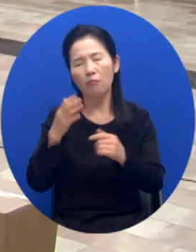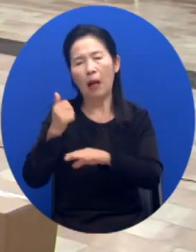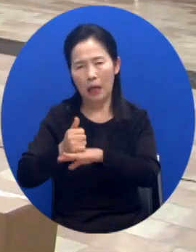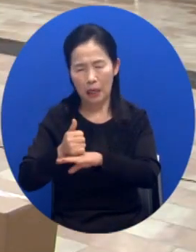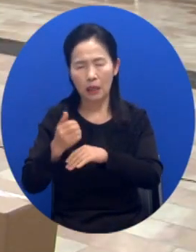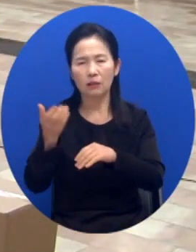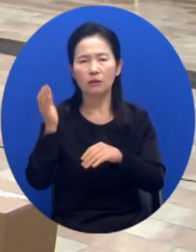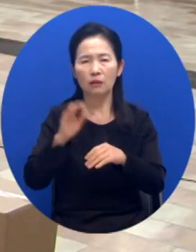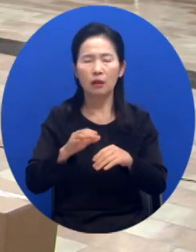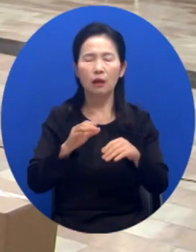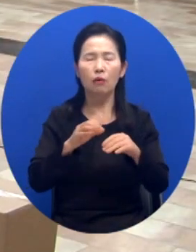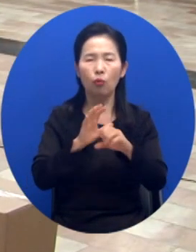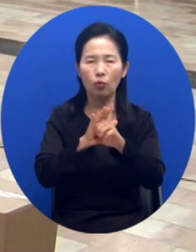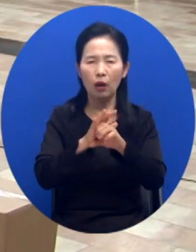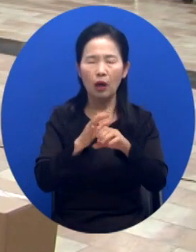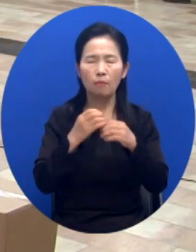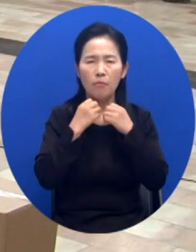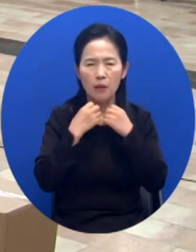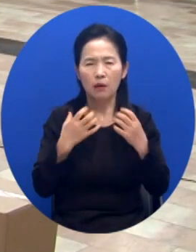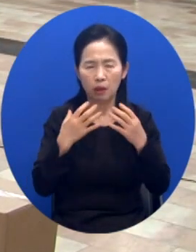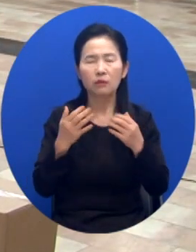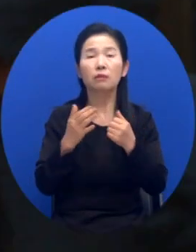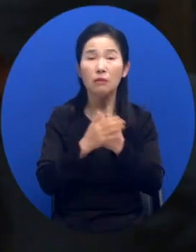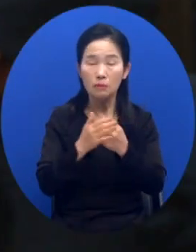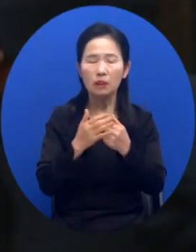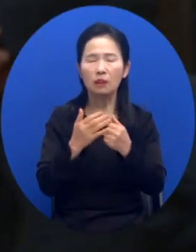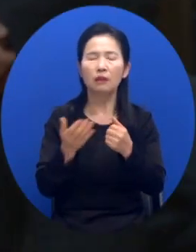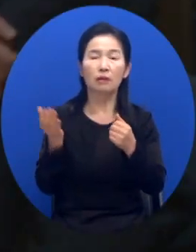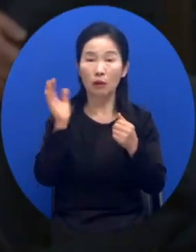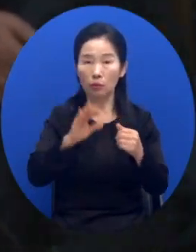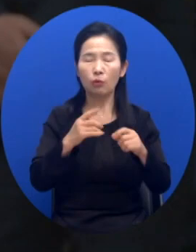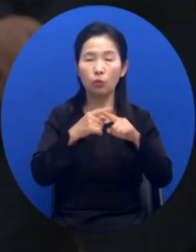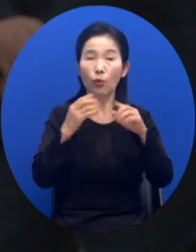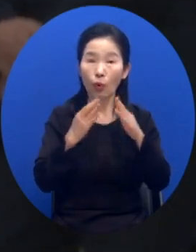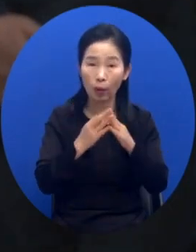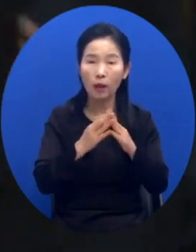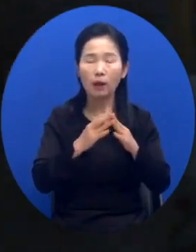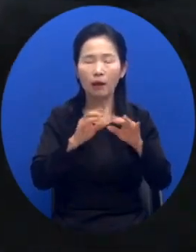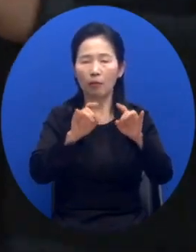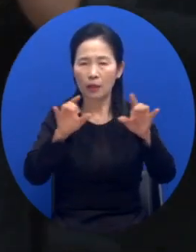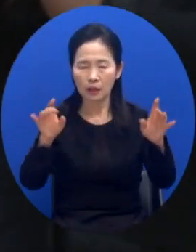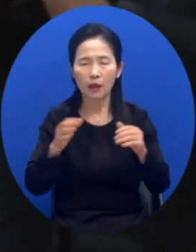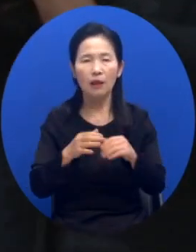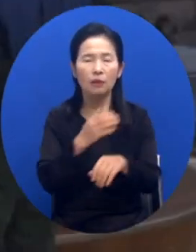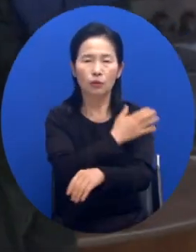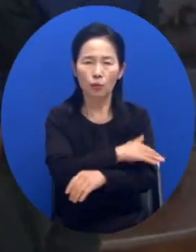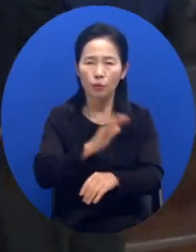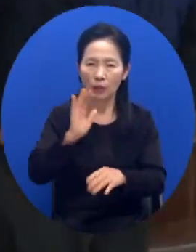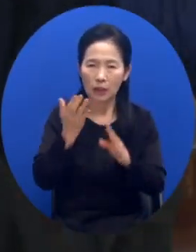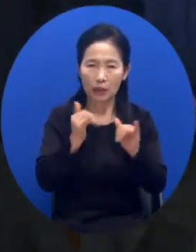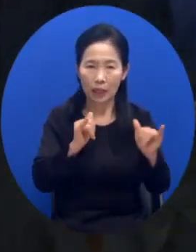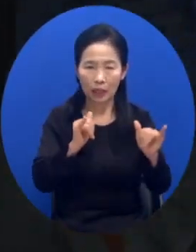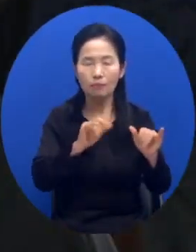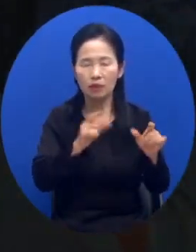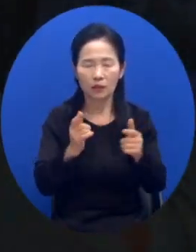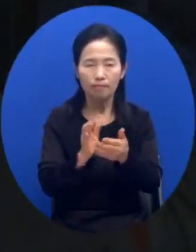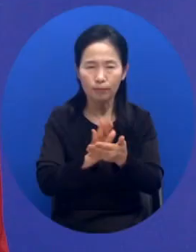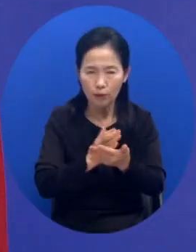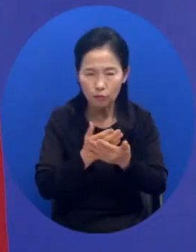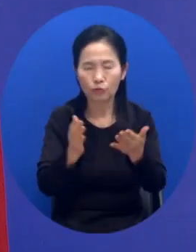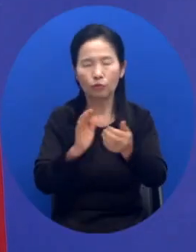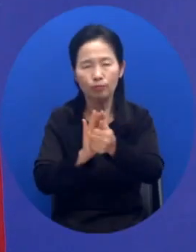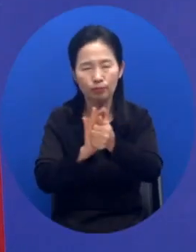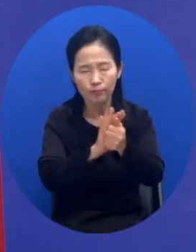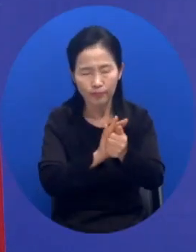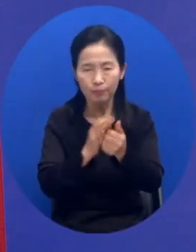해주시 코로나가 겹친 시기 가운데 교회가 그래도 소외 이웃들을 섬기기 위해서 어여 열심히 애를 쓰고 있는 모습이 네 알겠습니다 지금부